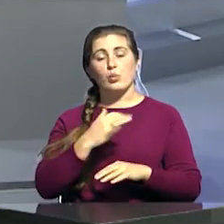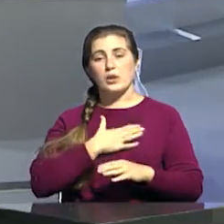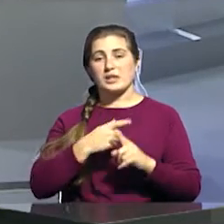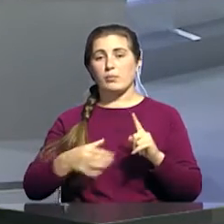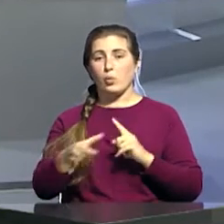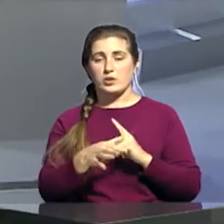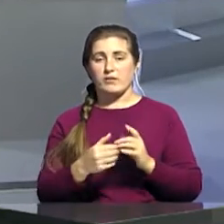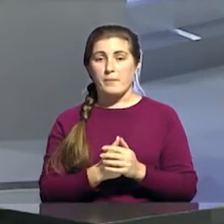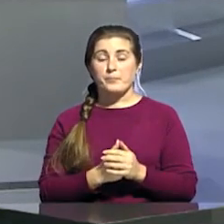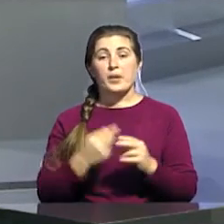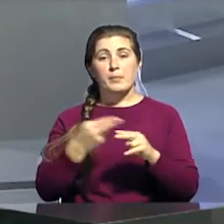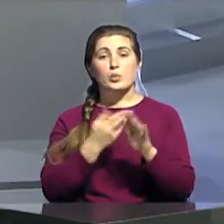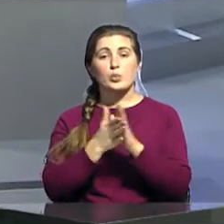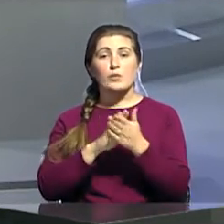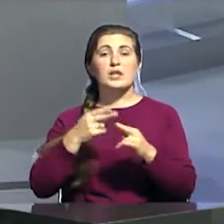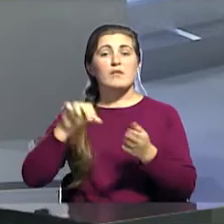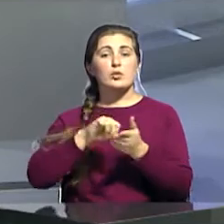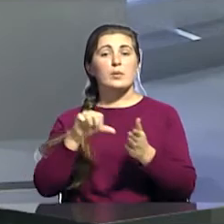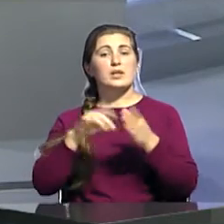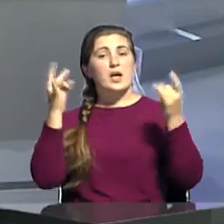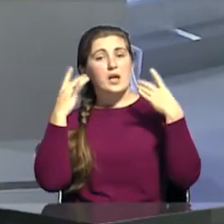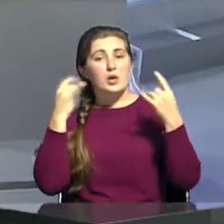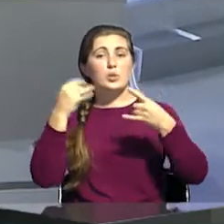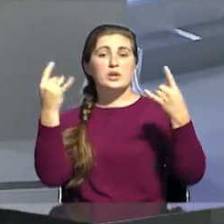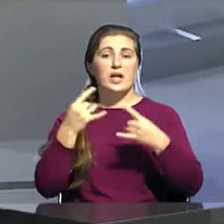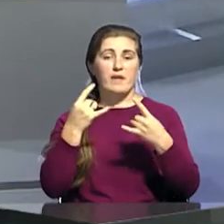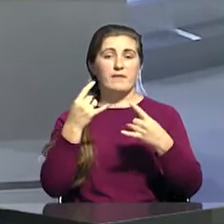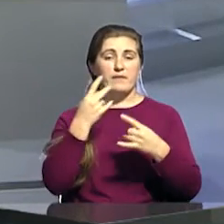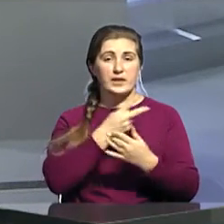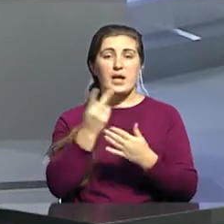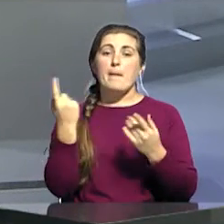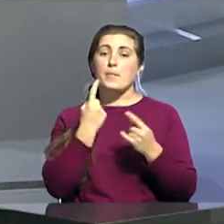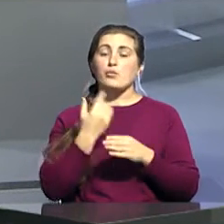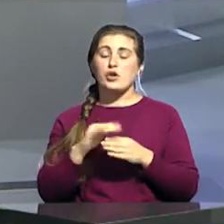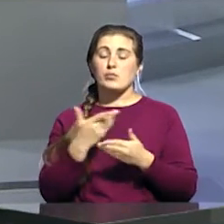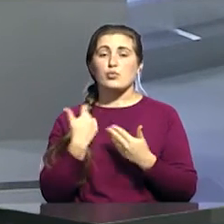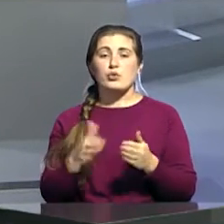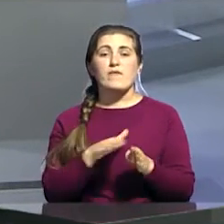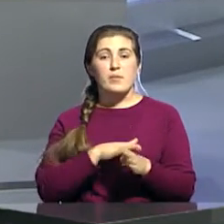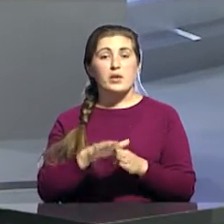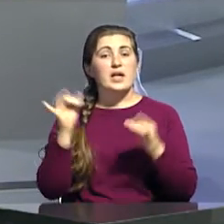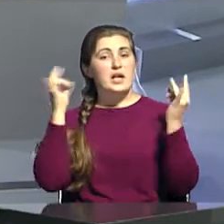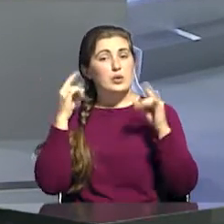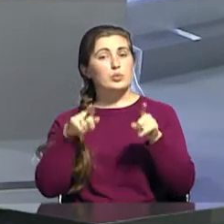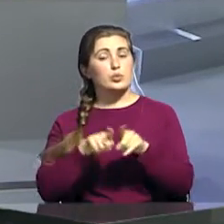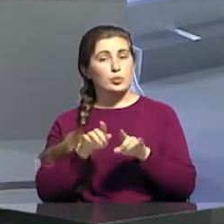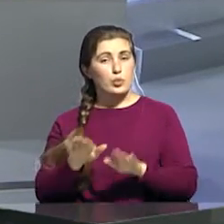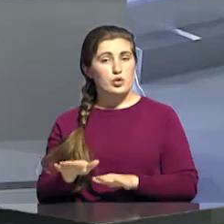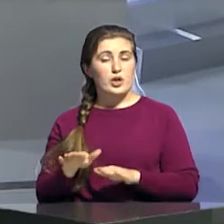полуострове? Безусловно, это выступление на радио и телевидении. Это ну, первую часть вы выполнили. Да, причем радио тоже.